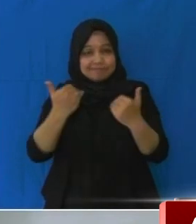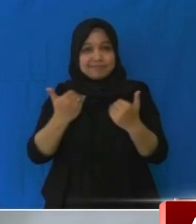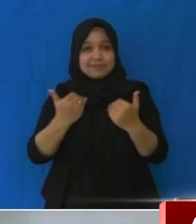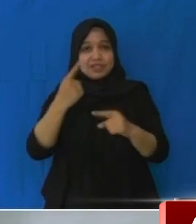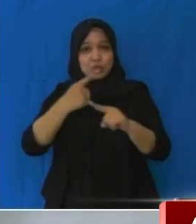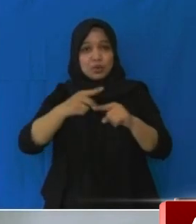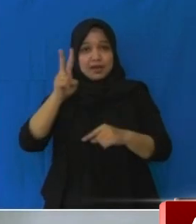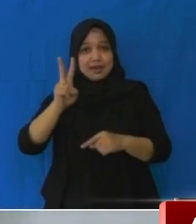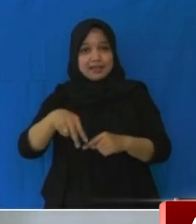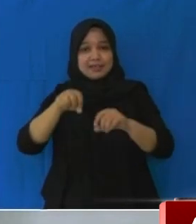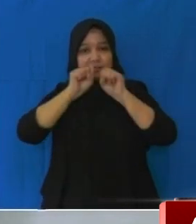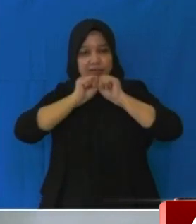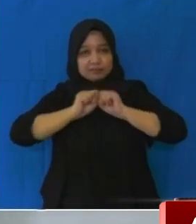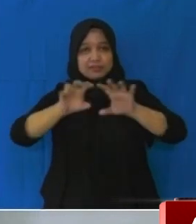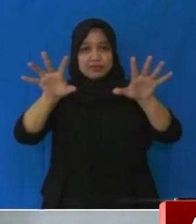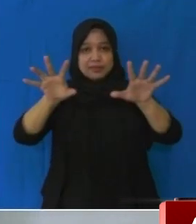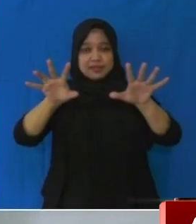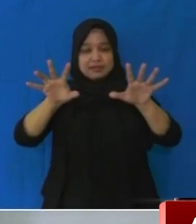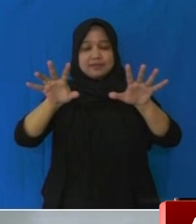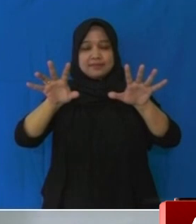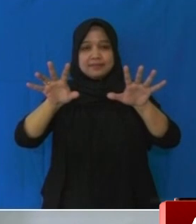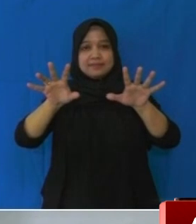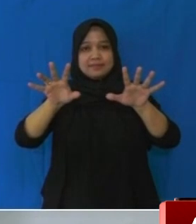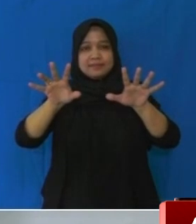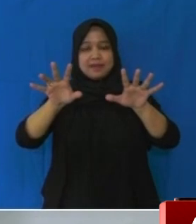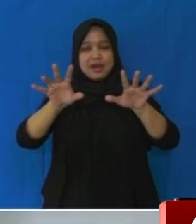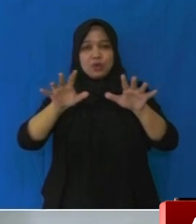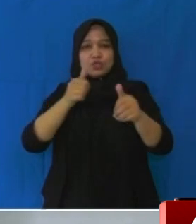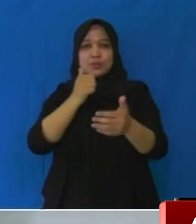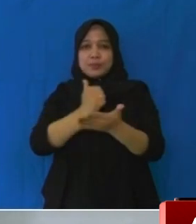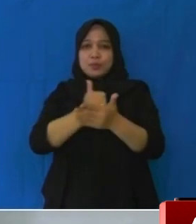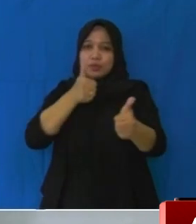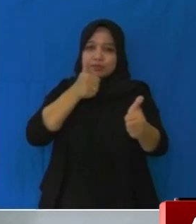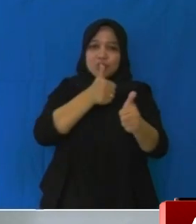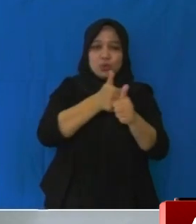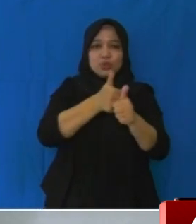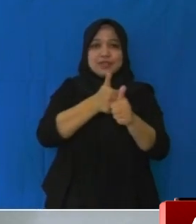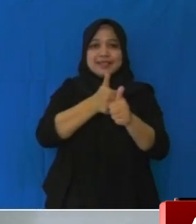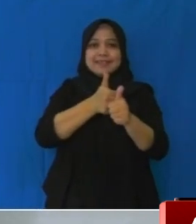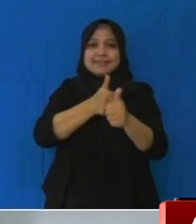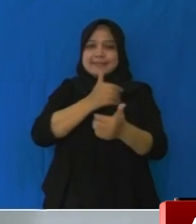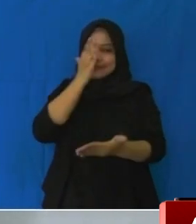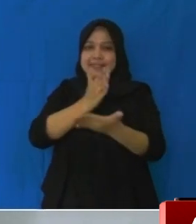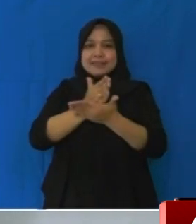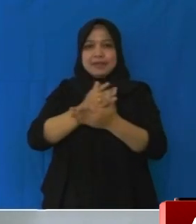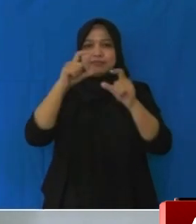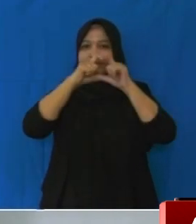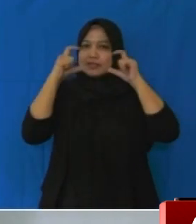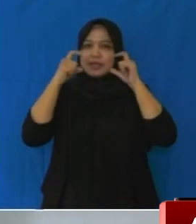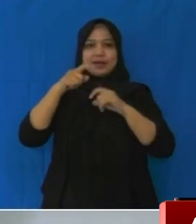lagi kami mengajak patuh dan disiplin menggunakan masker